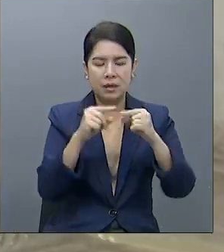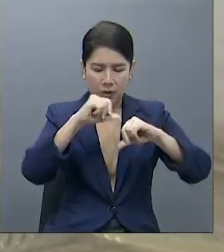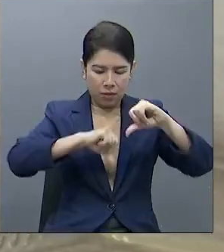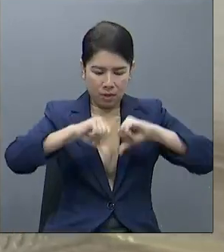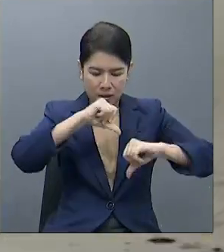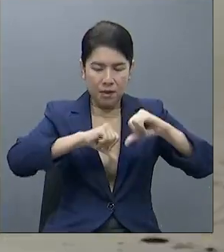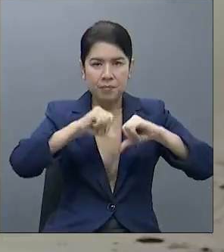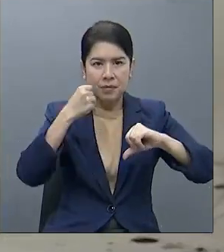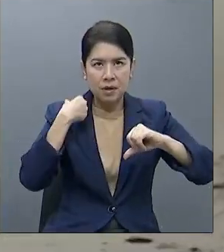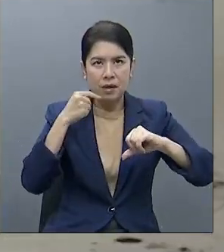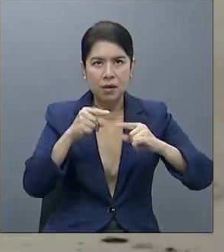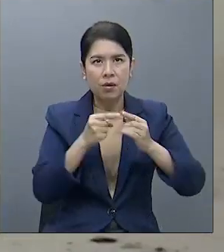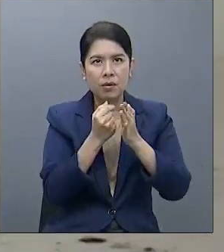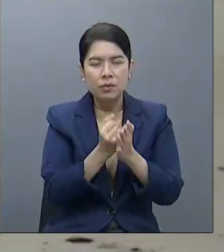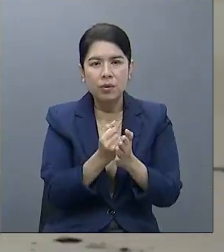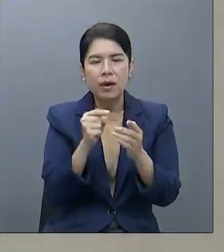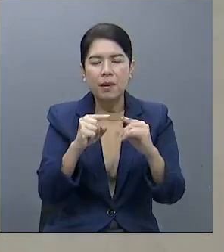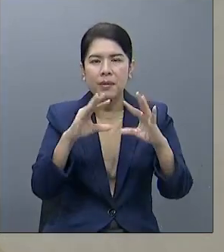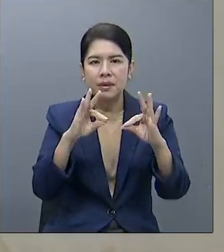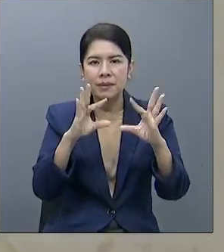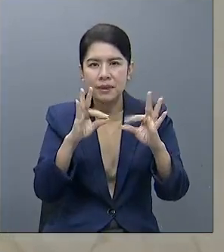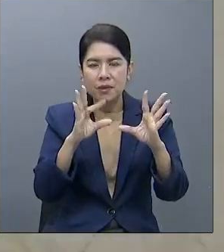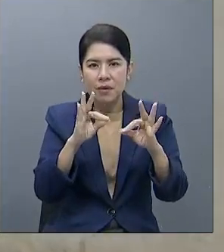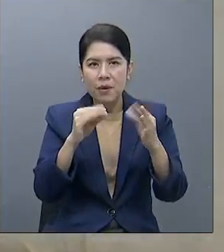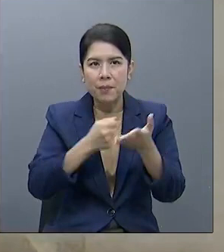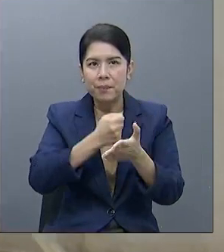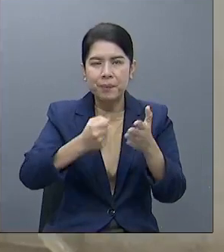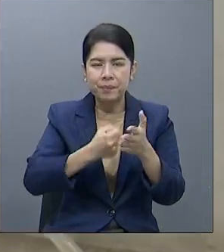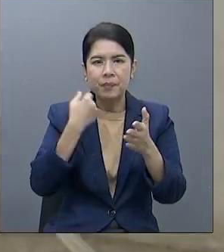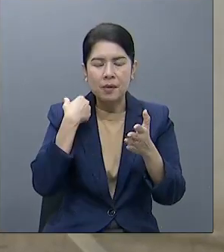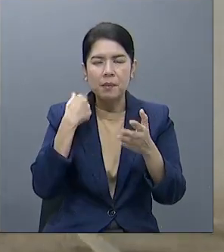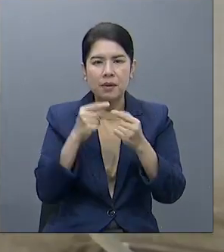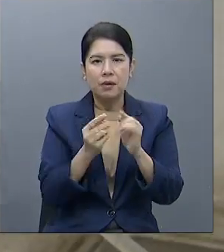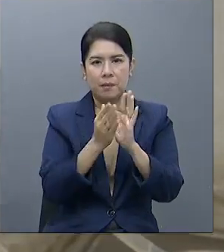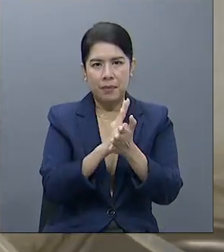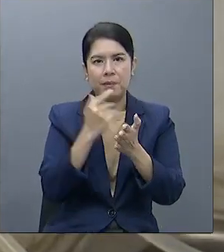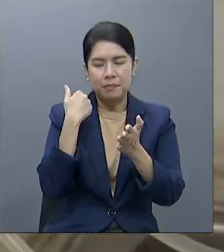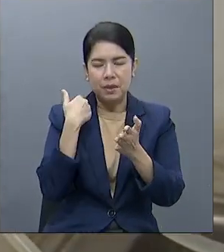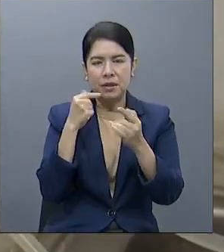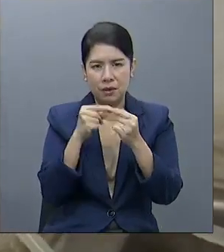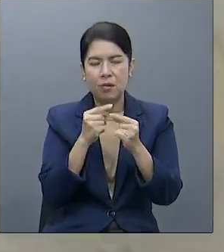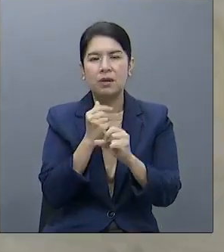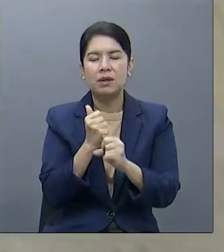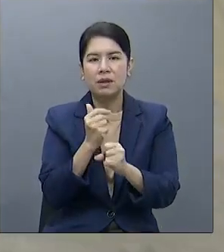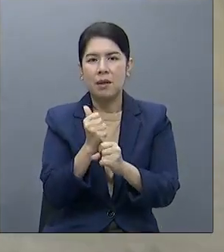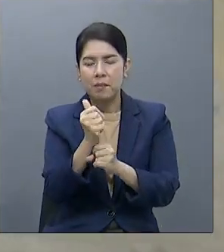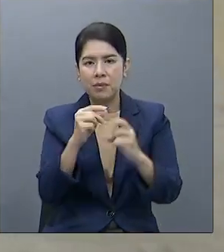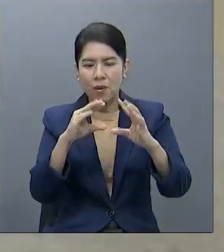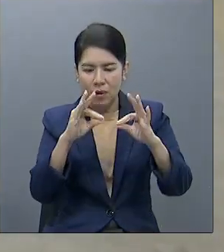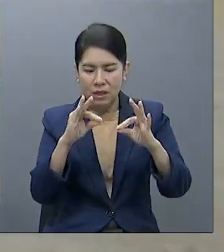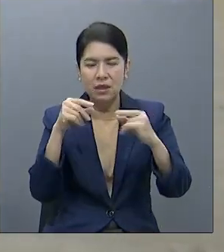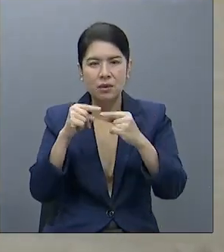ะขึ้นรูปนะคะขึ้นรูปเสร็จเราก็จะทำการรีฟักเพื่อให้มันเกิดปริยาที่สมบูรณ์นะคะที่อุณหภูมิประมาณ